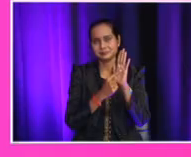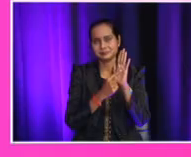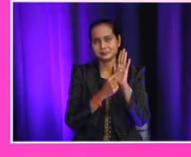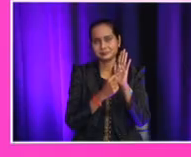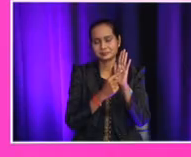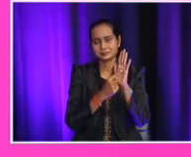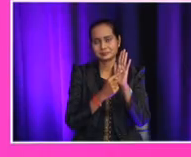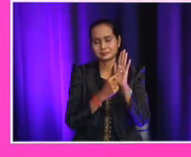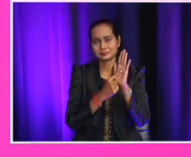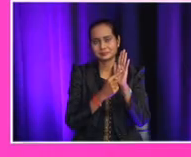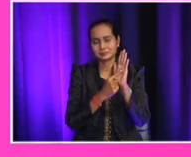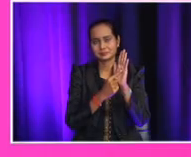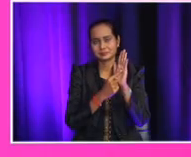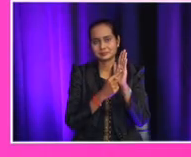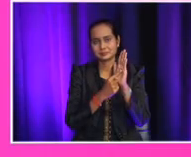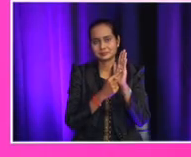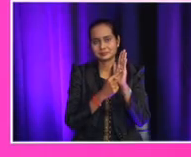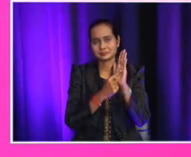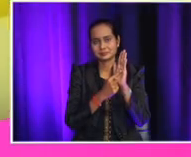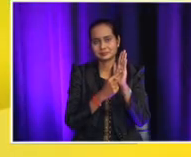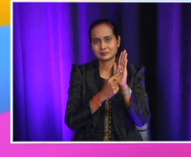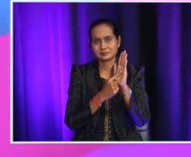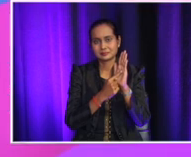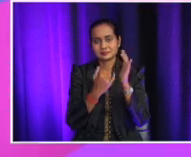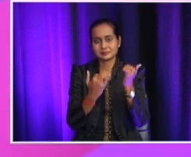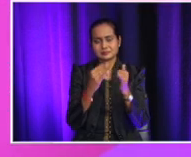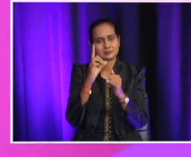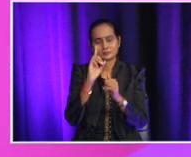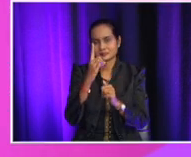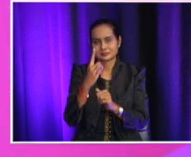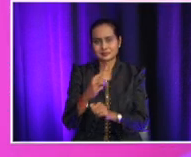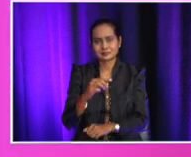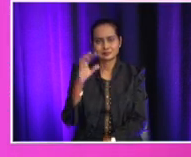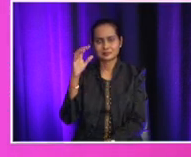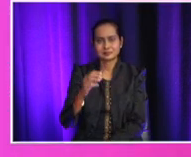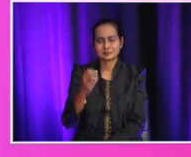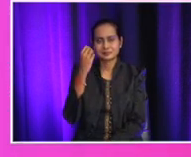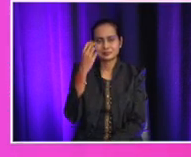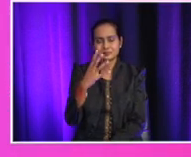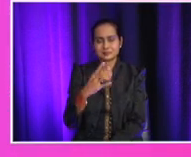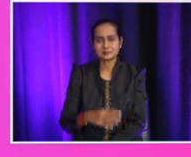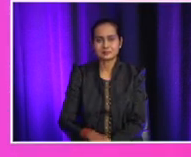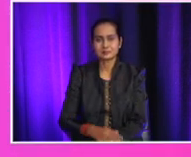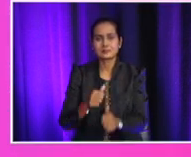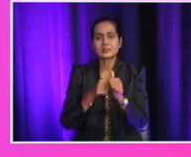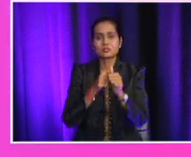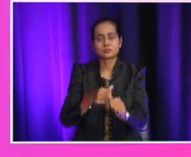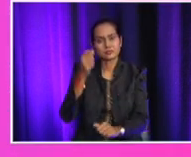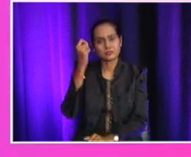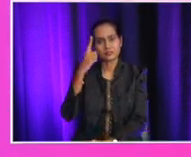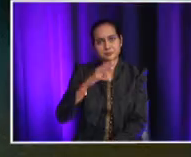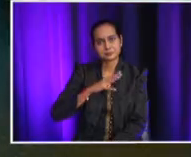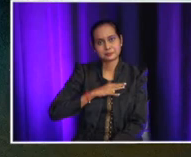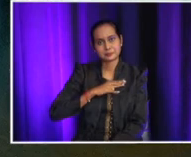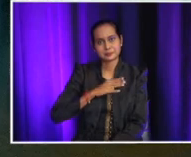sekarang digunakan satu saja lampu isyarat yang awak angkat merujuk ke pahaman masing-masing